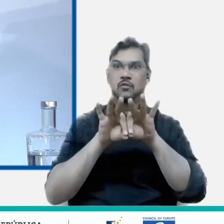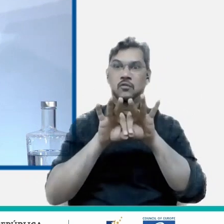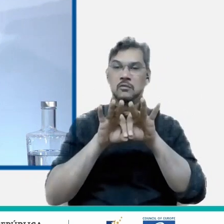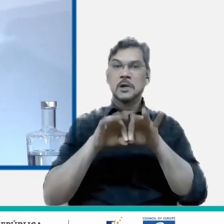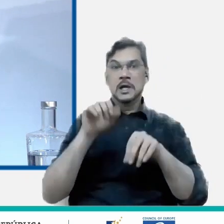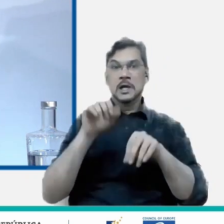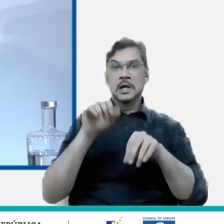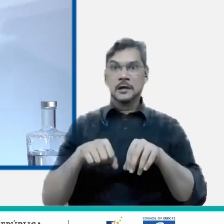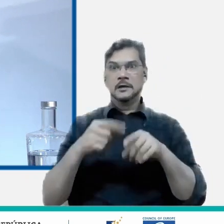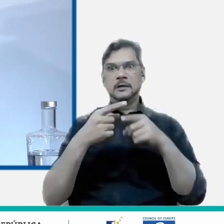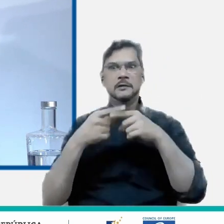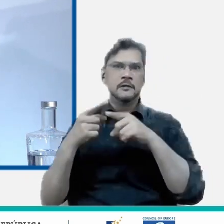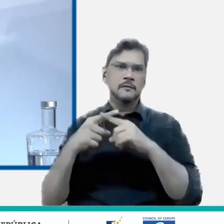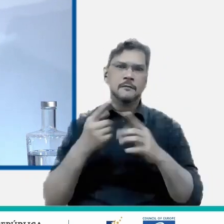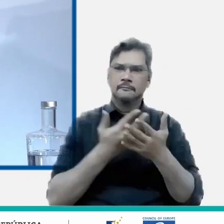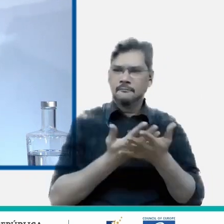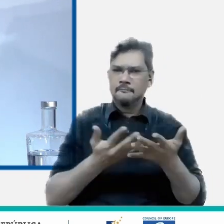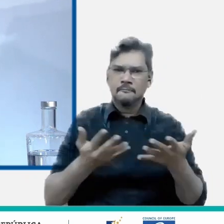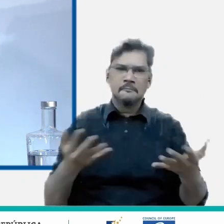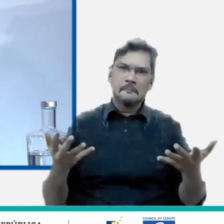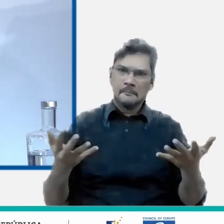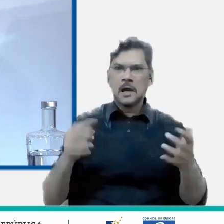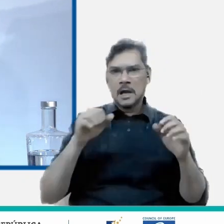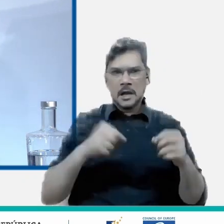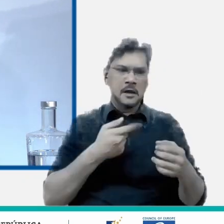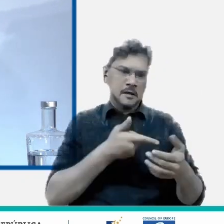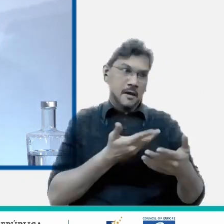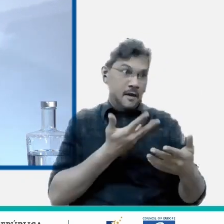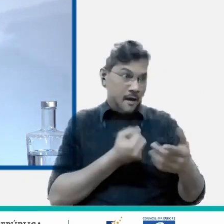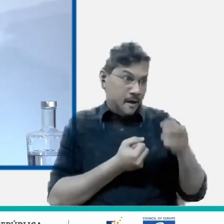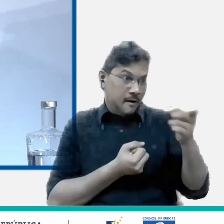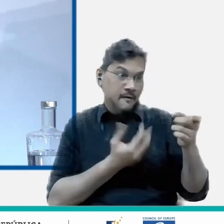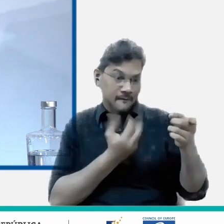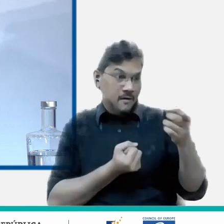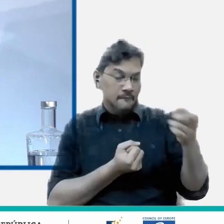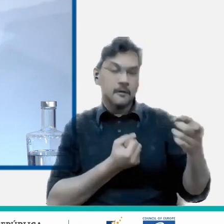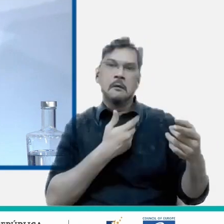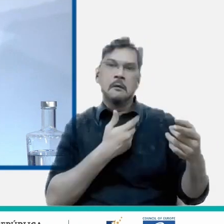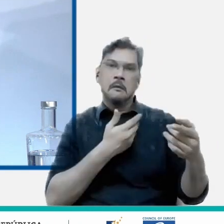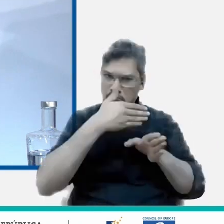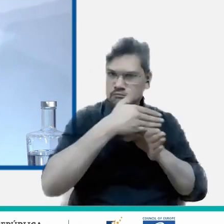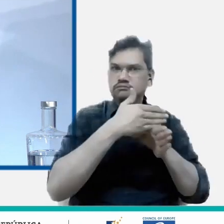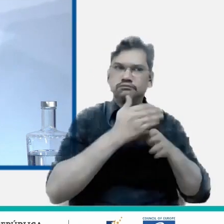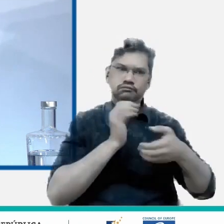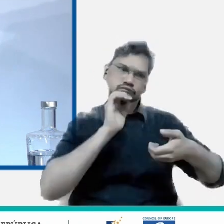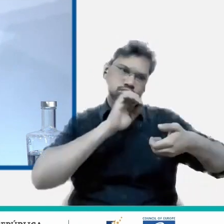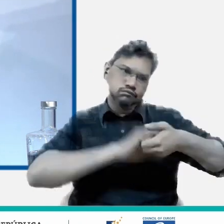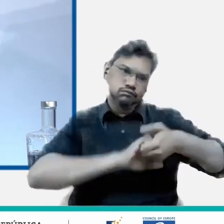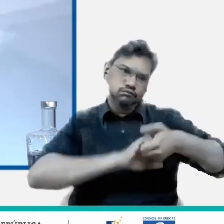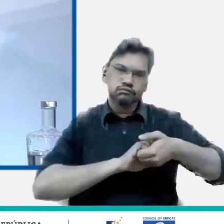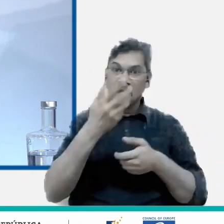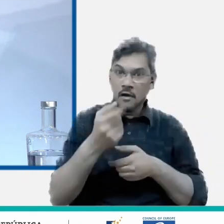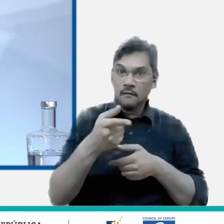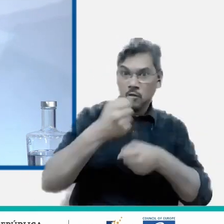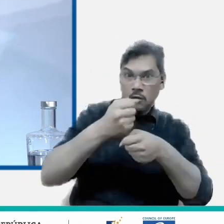различных задач. У меня все, если есть вопросы, я готов ответить на них. О сендайской программе можно говорить часами,